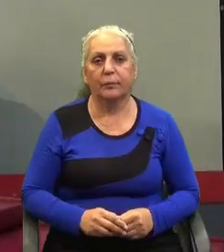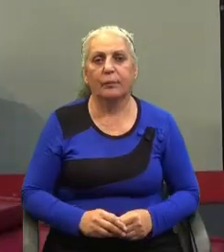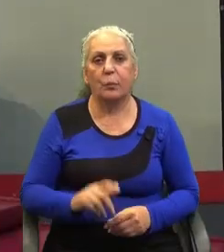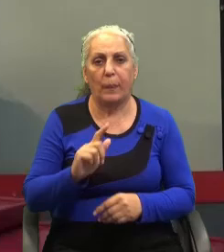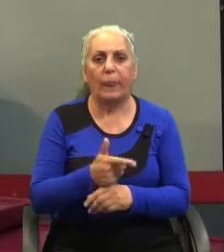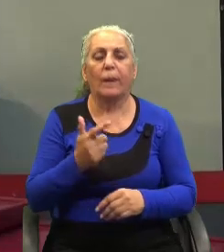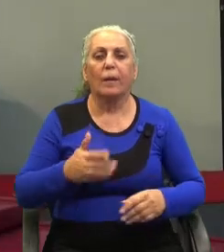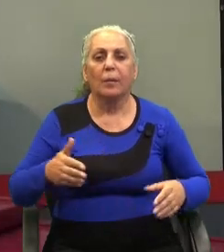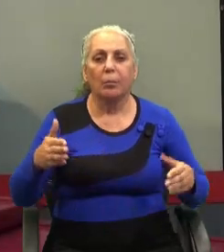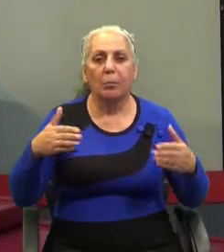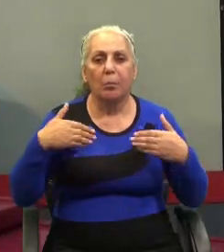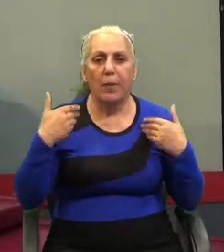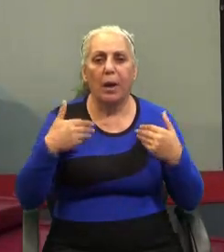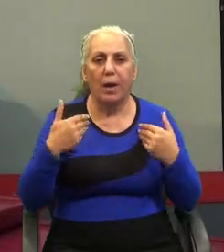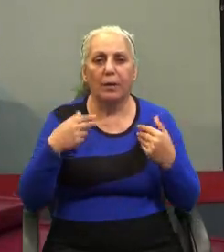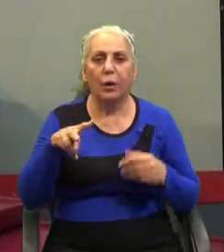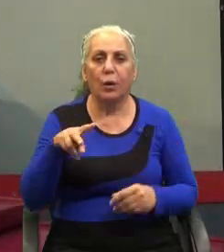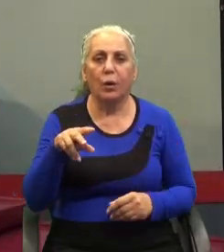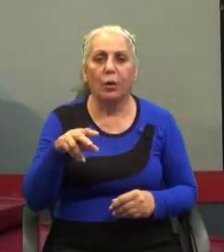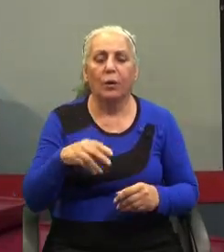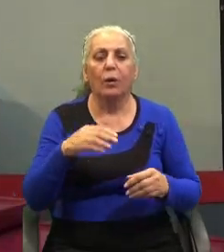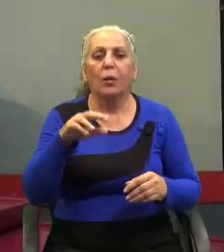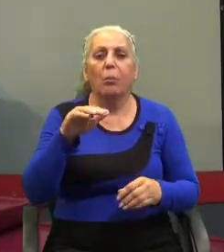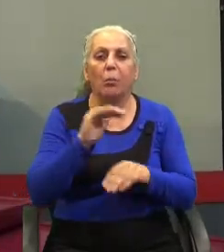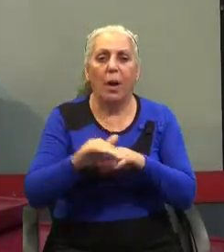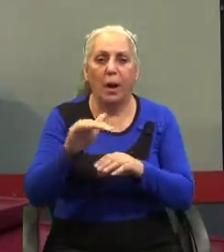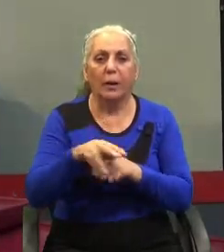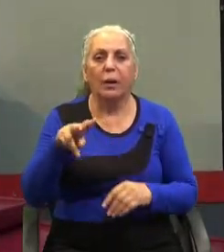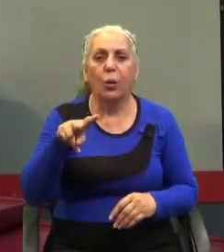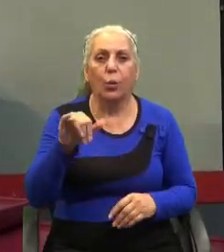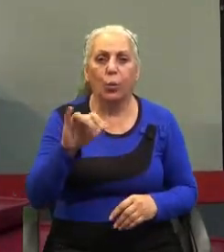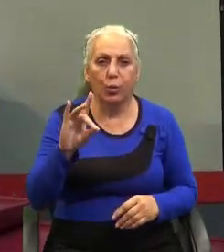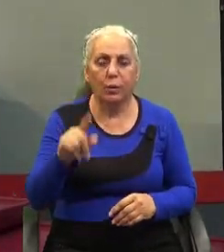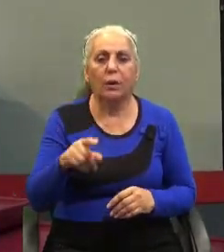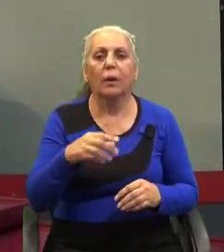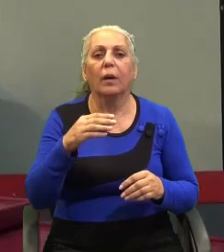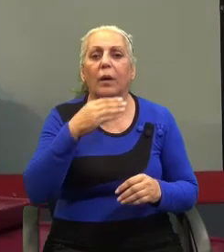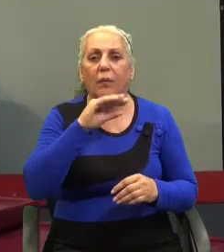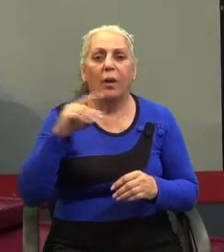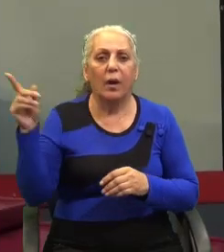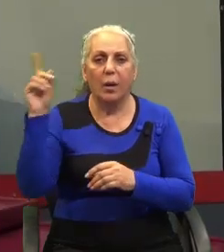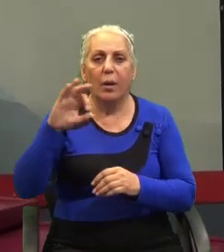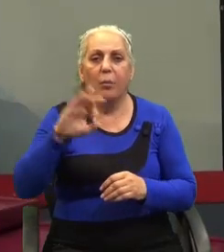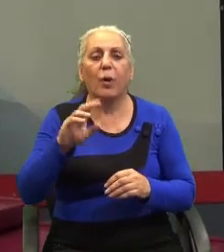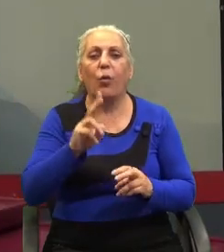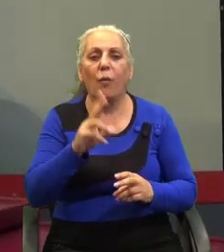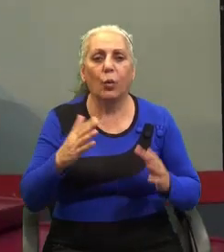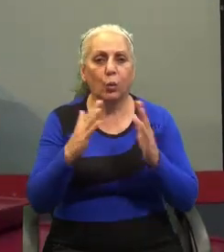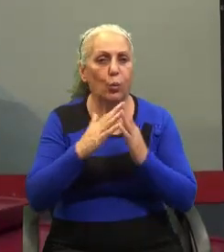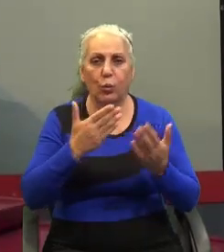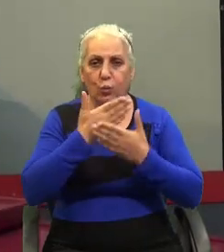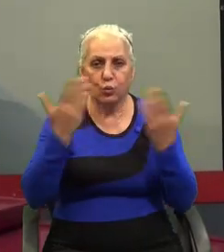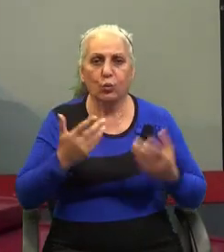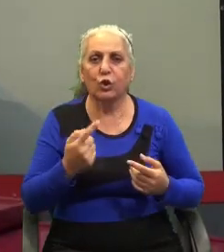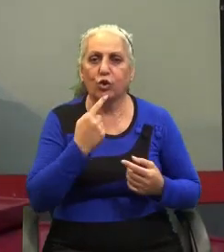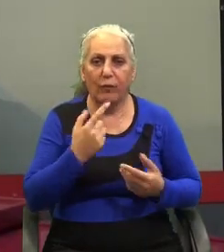Կրկին բարի լուր, Հայաստանի էլեկտրական ցանցերն ու տաշիր բարեգործական հիմնադրամը շարունակում են անապահով ընտանիքներին բնակարաններ